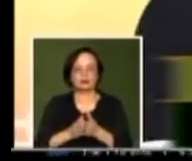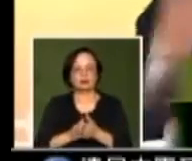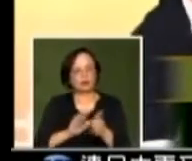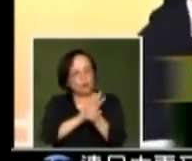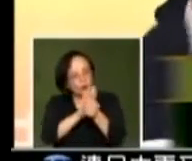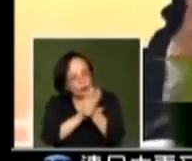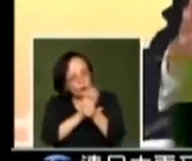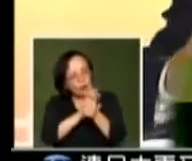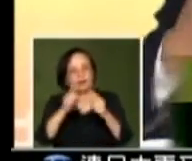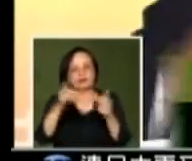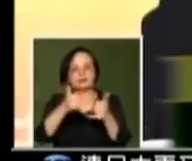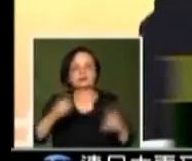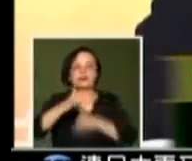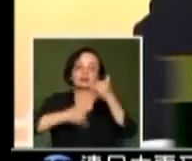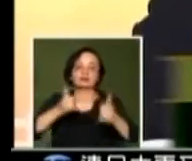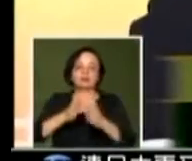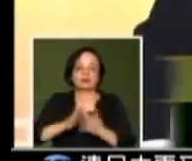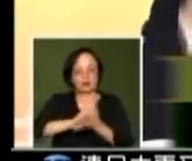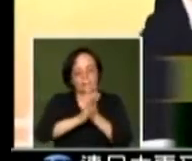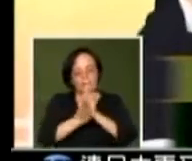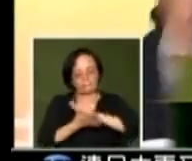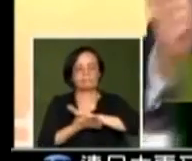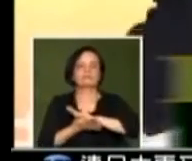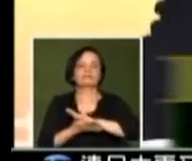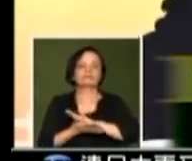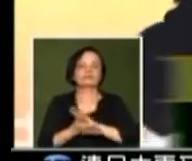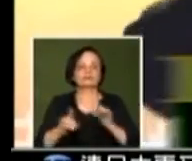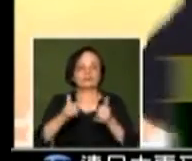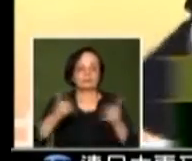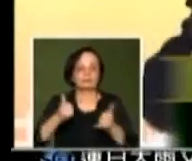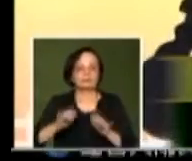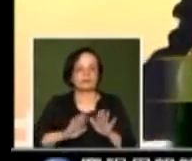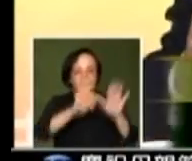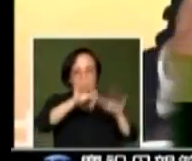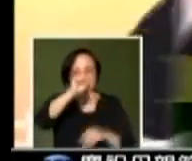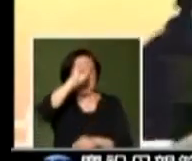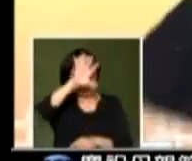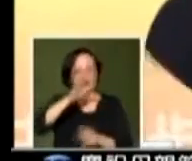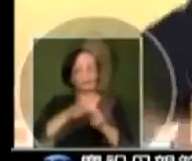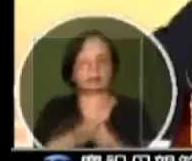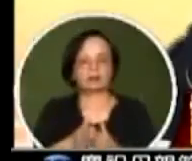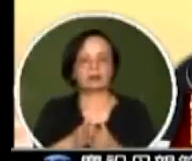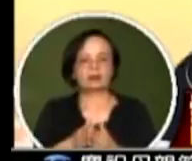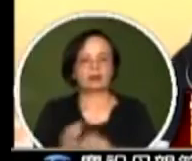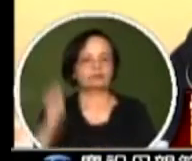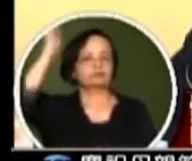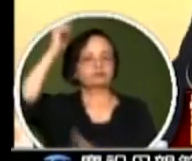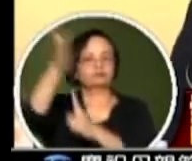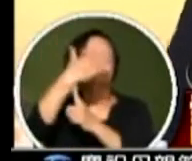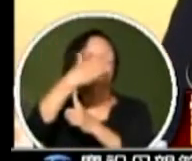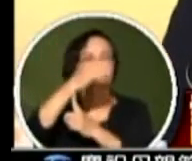的生活，我们真的要变成一个，我一直主张，民党要大胆成为堂堂正正高举社会福利旗帜的政